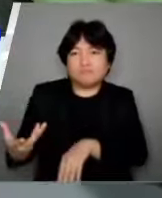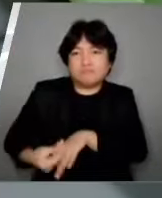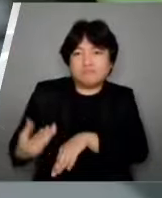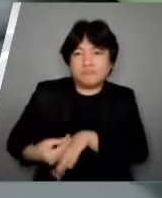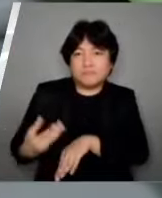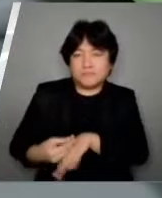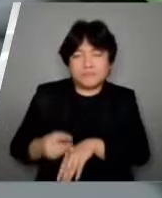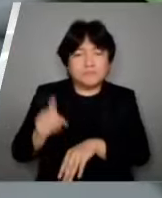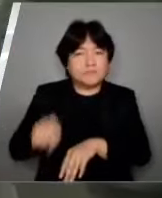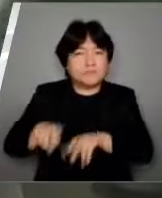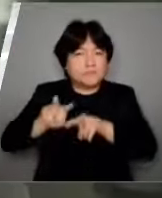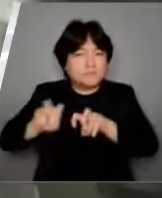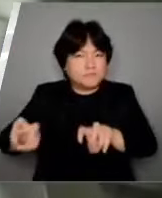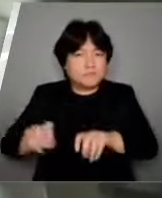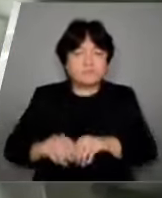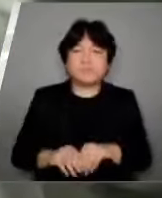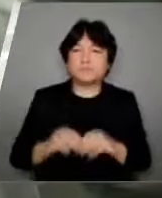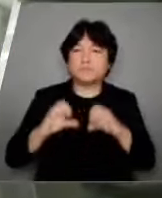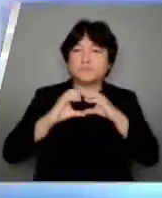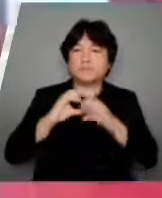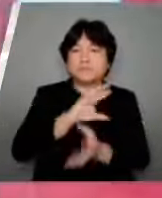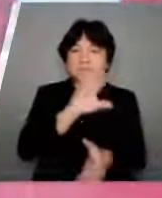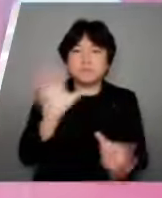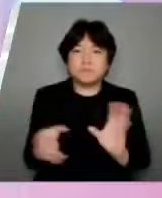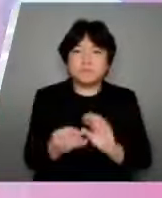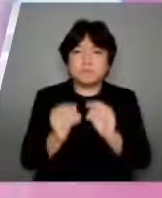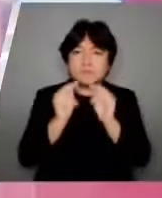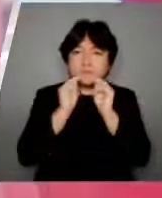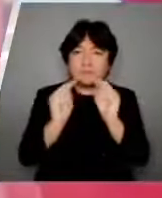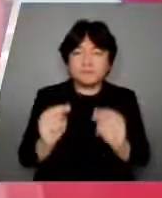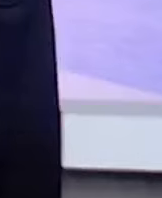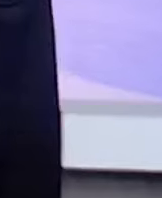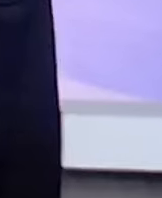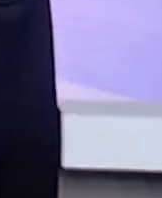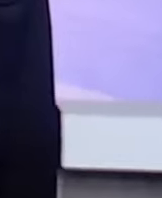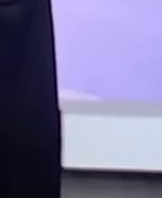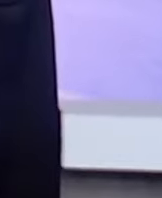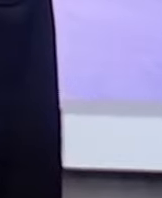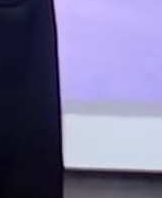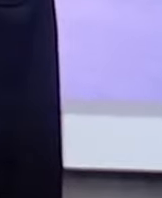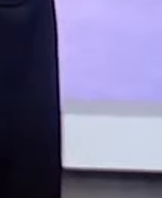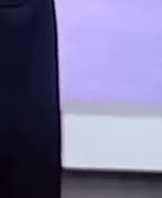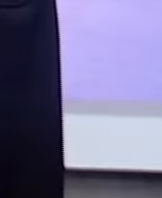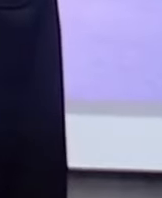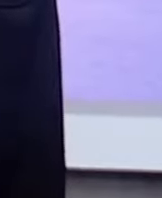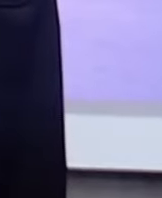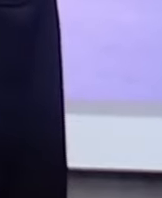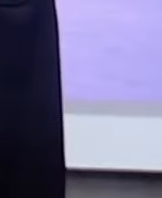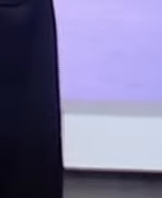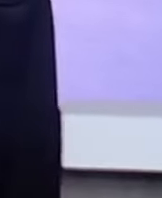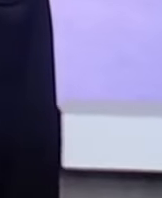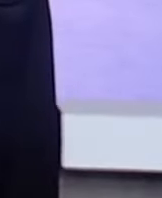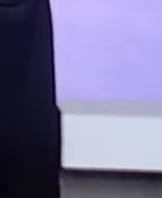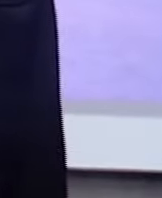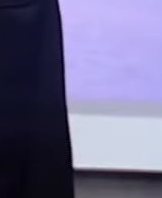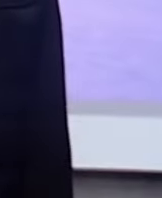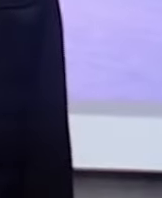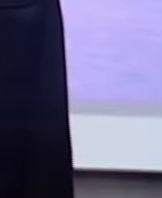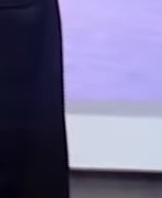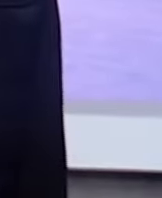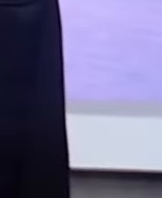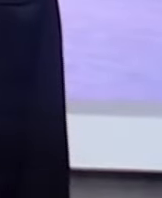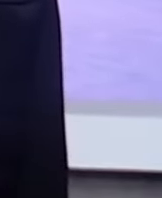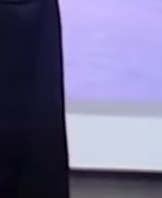GMA Integrated News, Sanima Refran, ang inyong saksi. Mga kapuso, sama-sama tayong maging